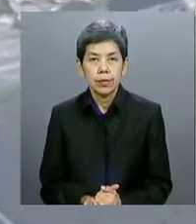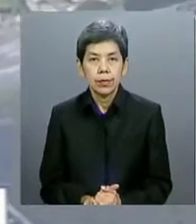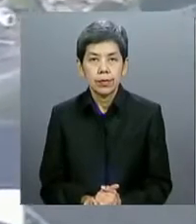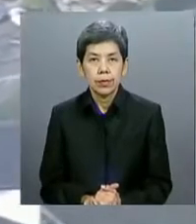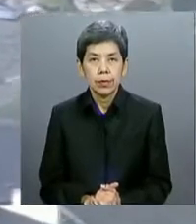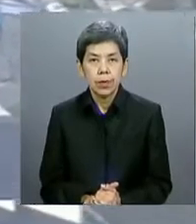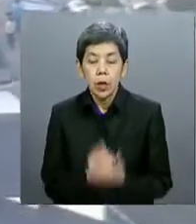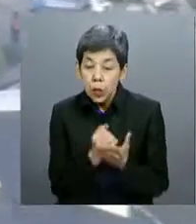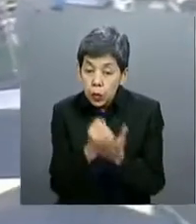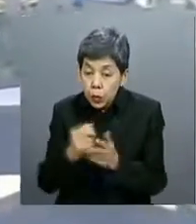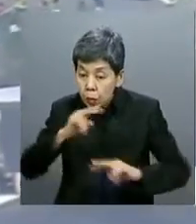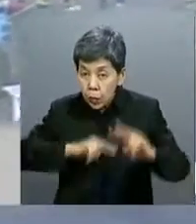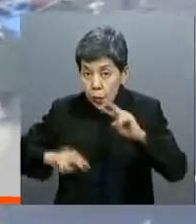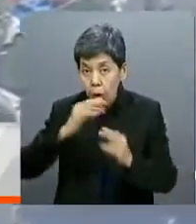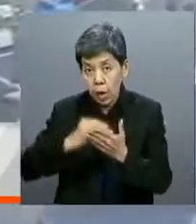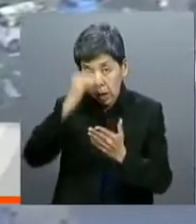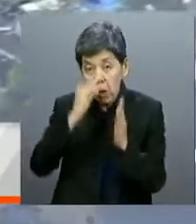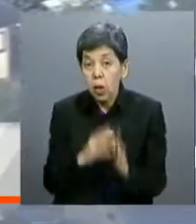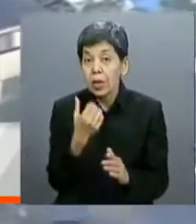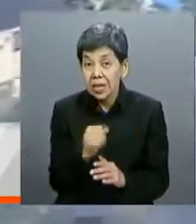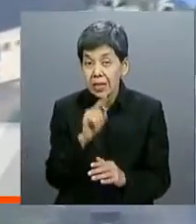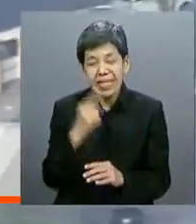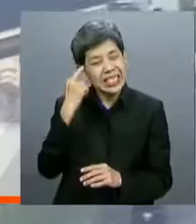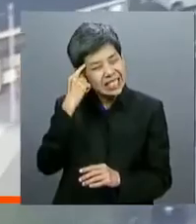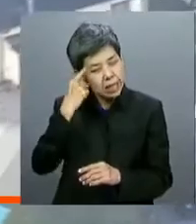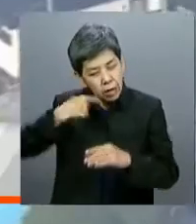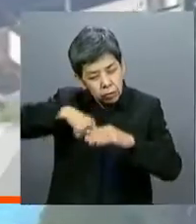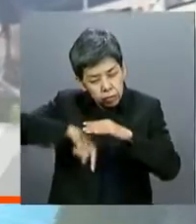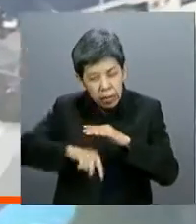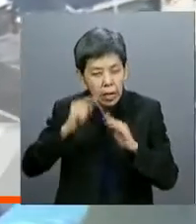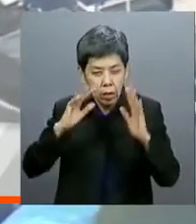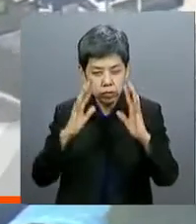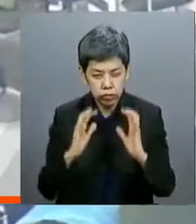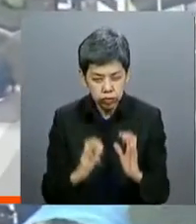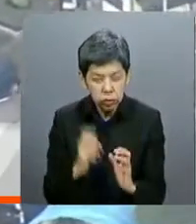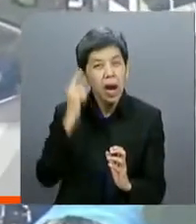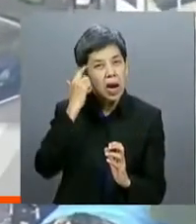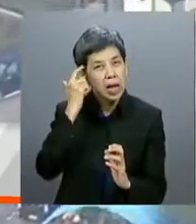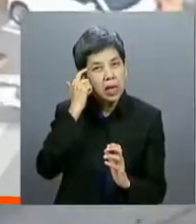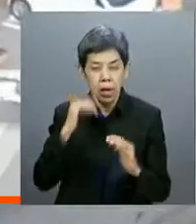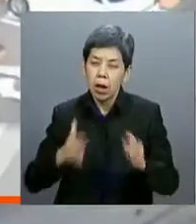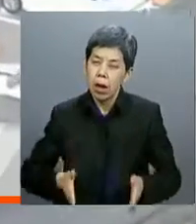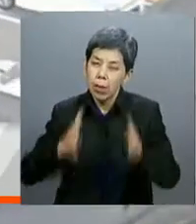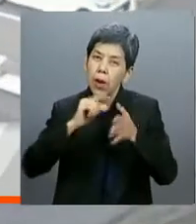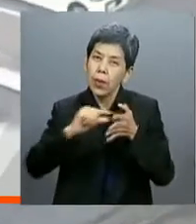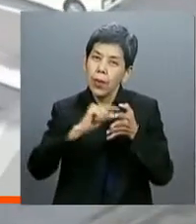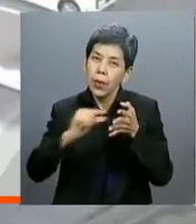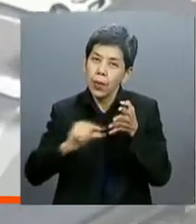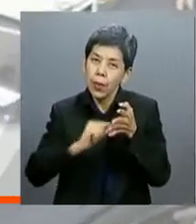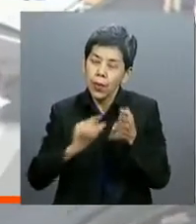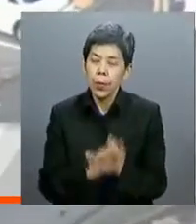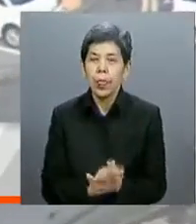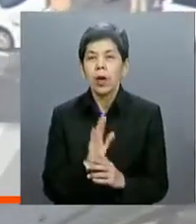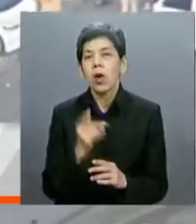เจ้าหน้าที่กู้ภัยเร่งค้นหานักเรียน 11คนที่เชื่อว่าอาจจะอยู่ใต้ซากปรักหักพังและเศษชิ้นส่วนของอาคารอพาร์ตเมนต์ในจังหวัด